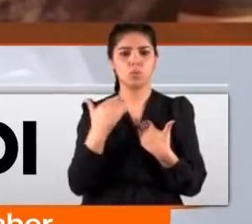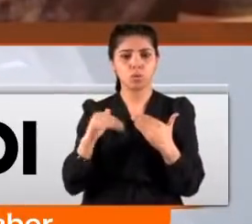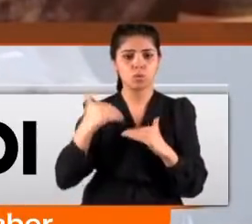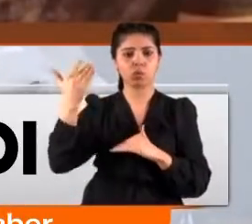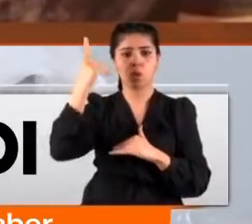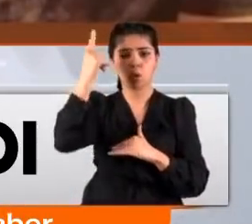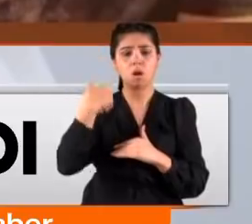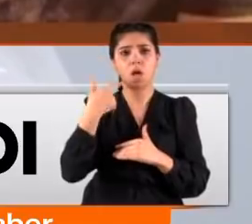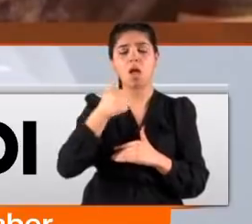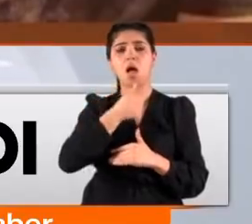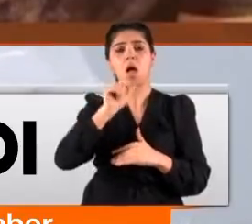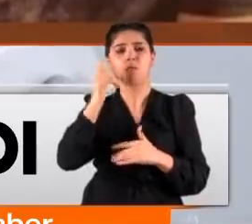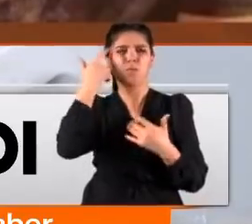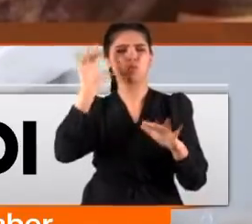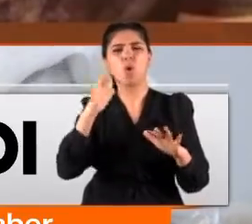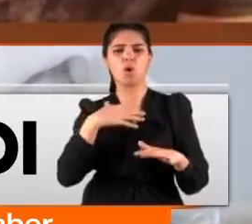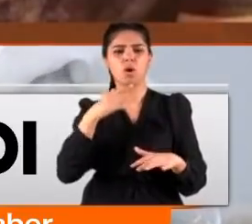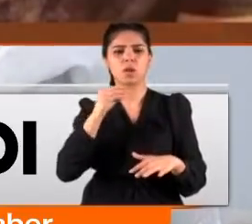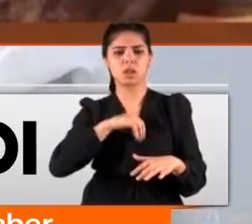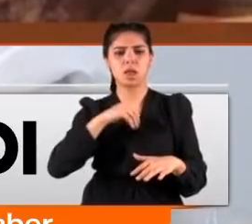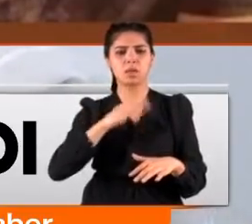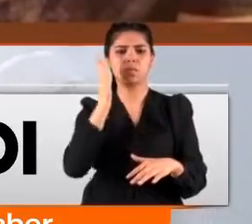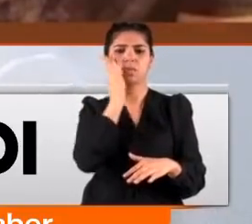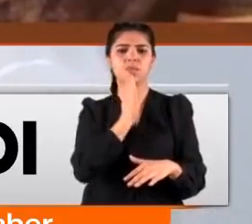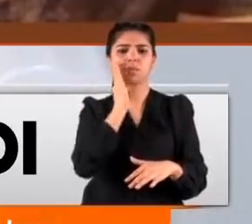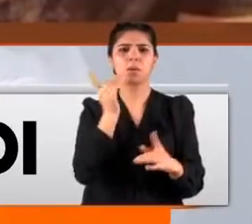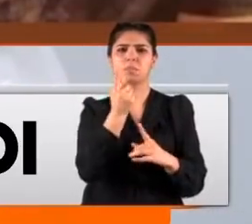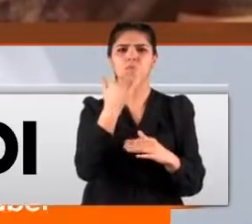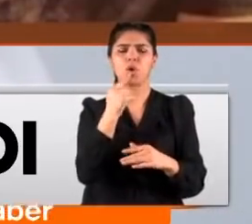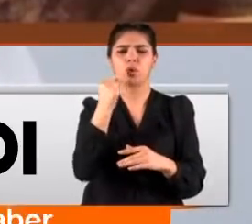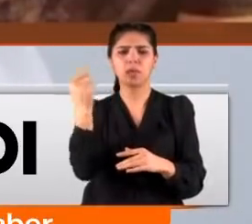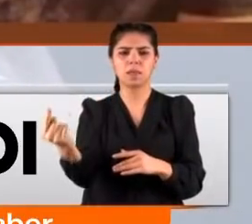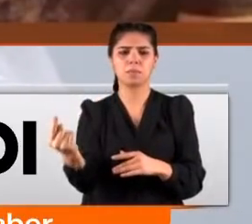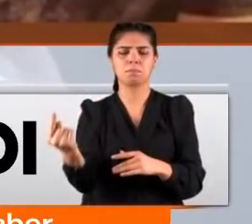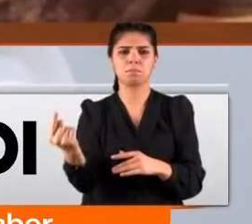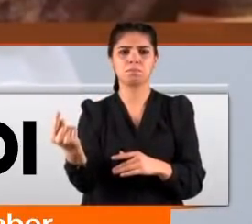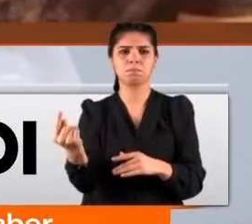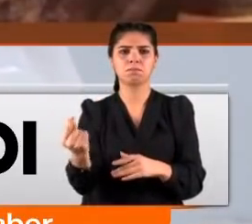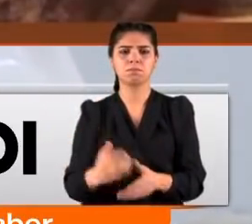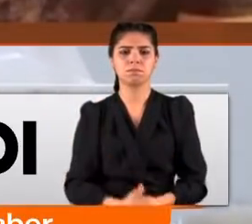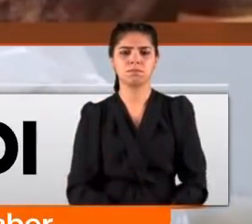ilk abim şok geçiriyor sandım. Böyle sakalını yüzünü sevdim dedim. Bir şey yok, bir şey yok dedim orada.